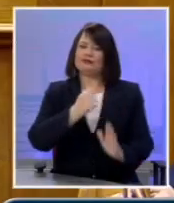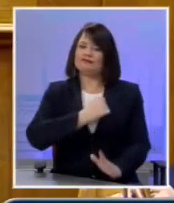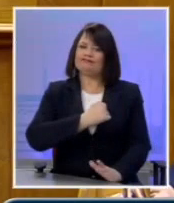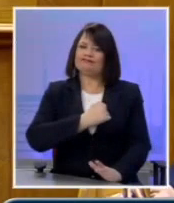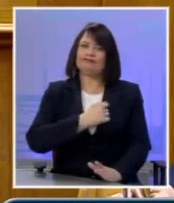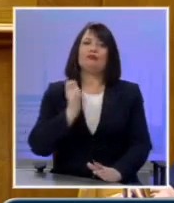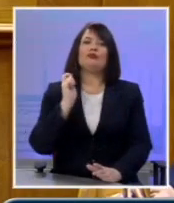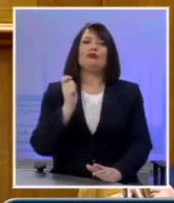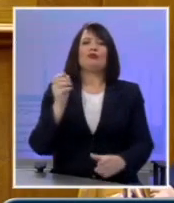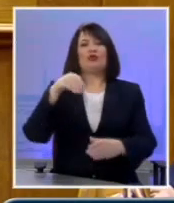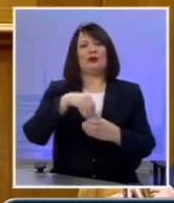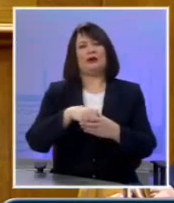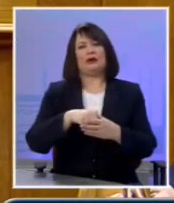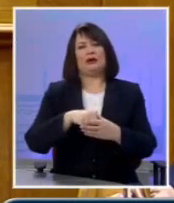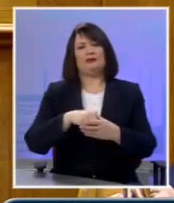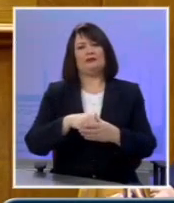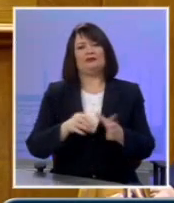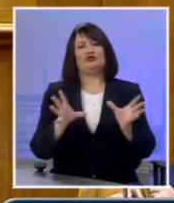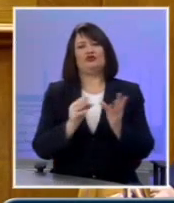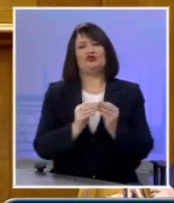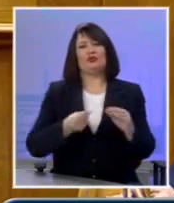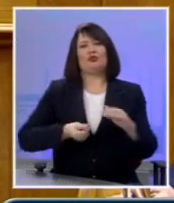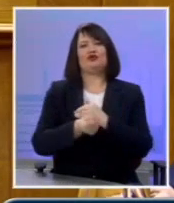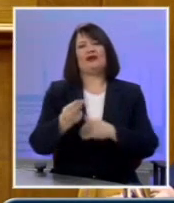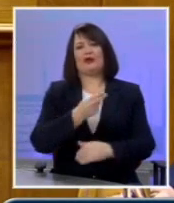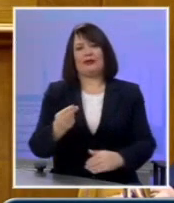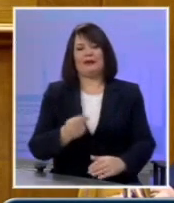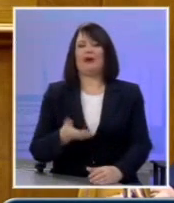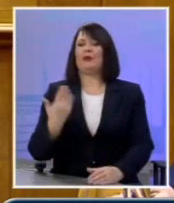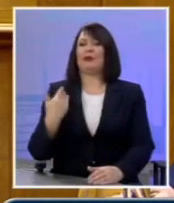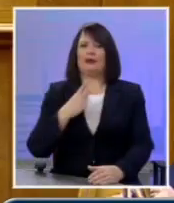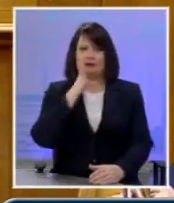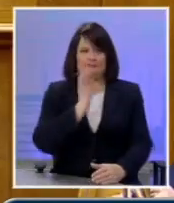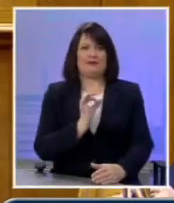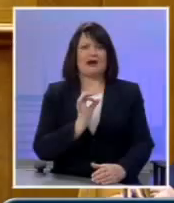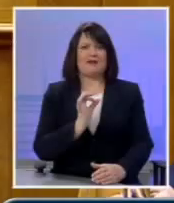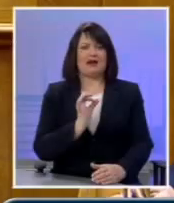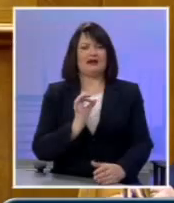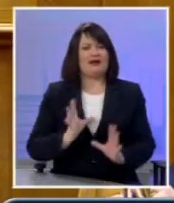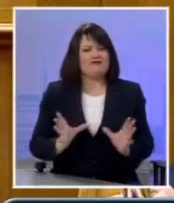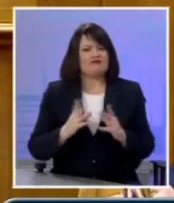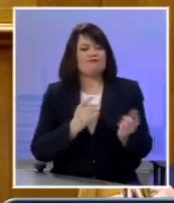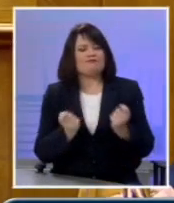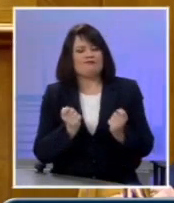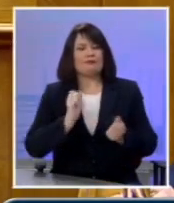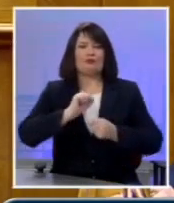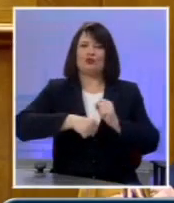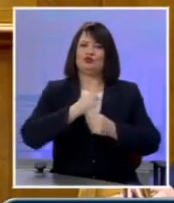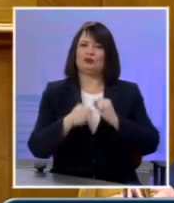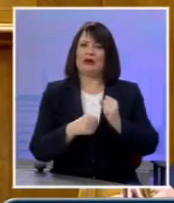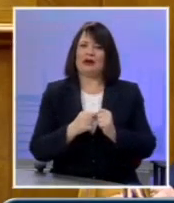της χώρας στο προσφυγικό ζήτημα. Και το τελευταίο διάστημα έγινε πράγματι μια συντονισμένη προσπάθεια